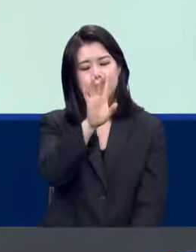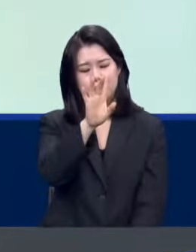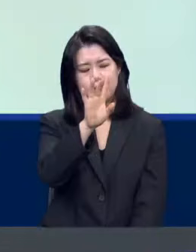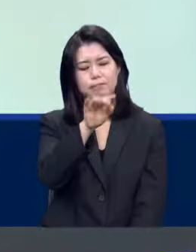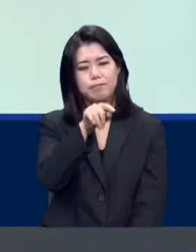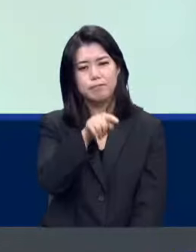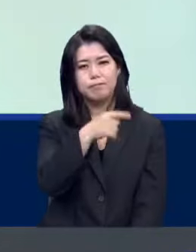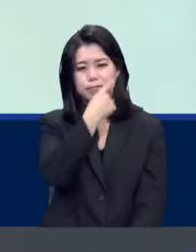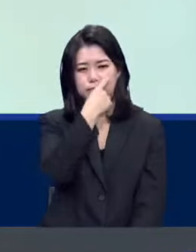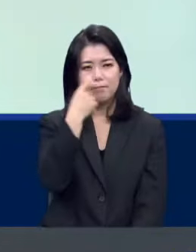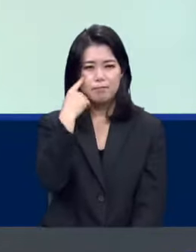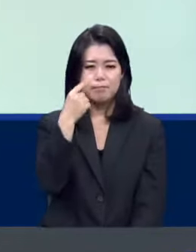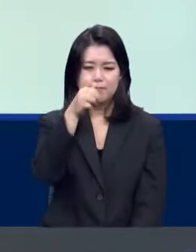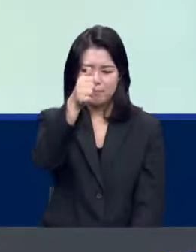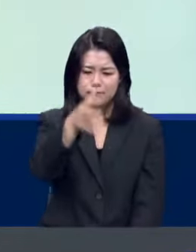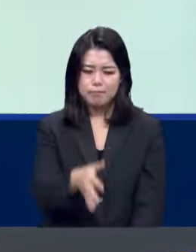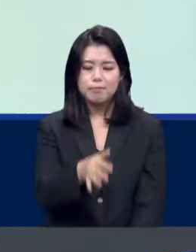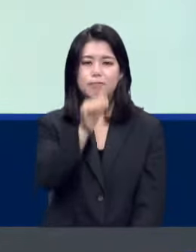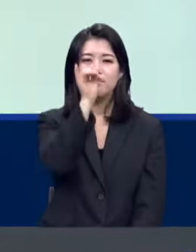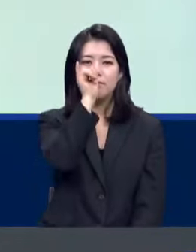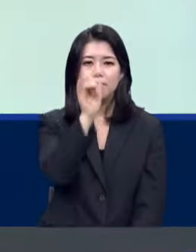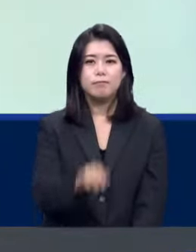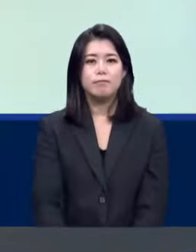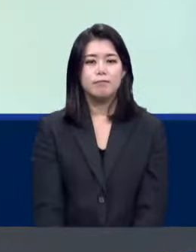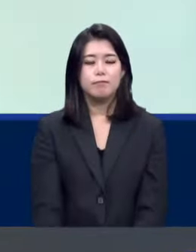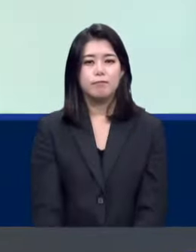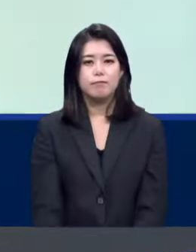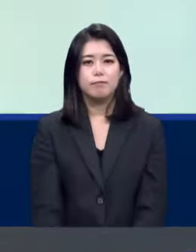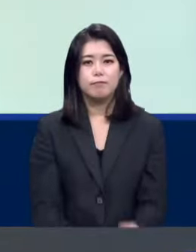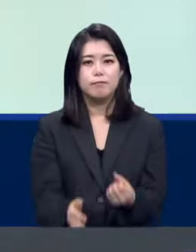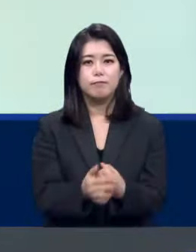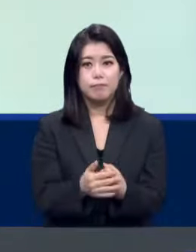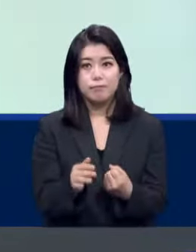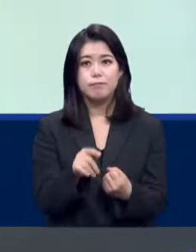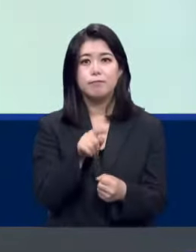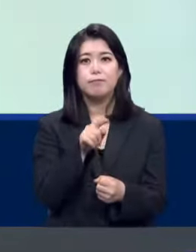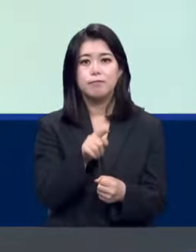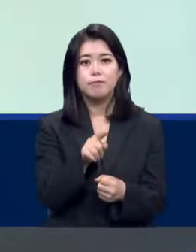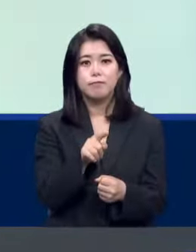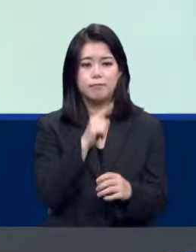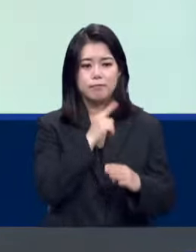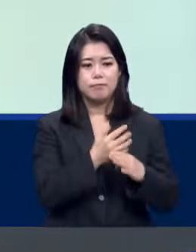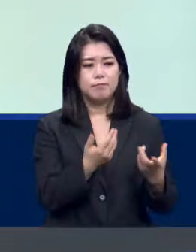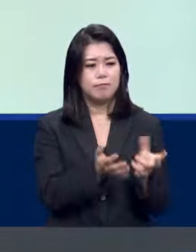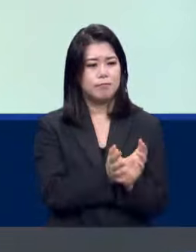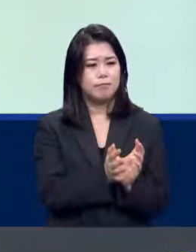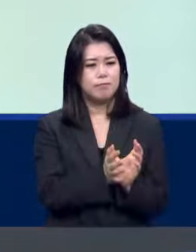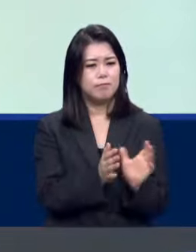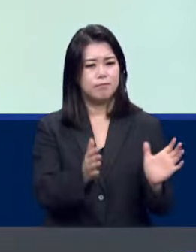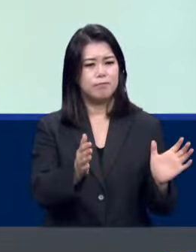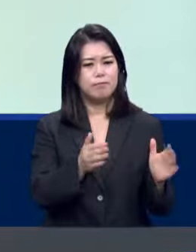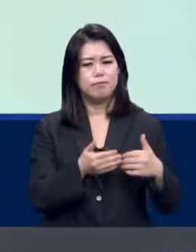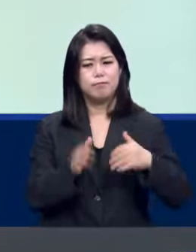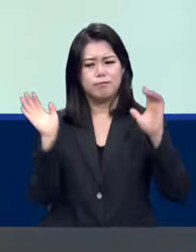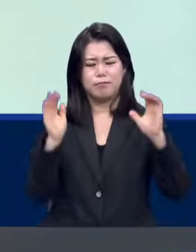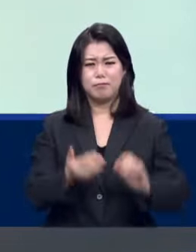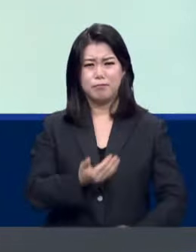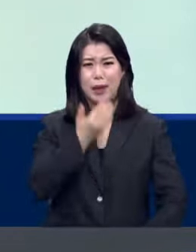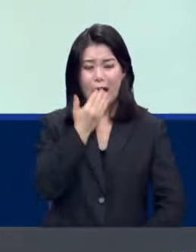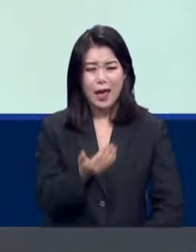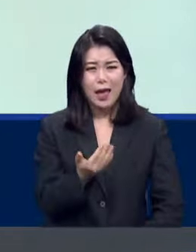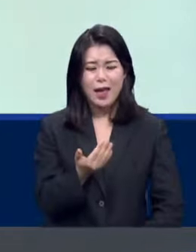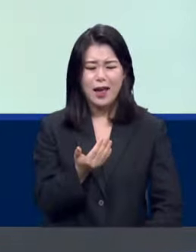믿을 수 없다는 증거가 여러여러 이렇게 있는데 이거를 갖고 계속 민주당은 공격을 하는이 공격이 맞는 것이냐라는